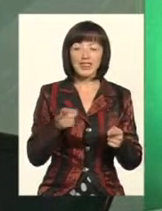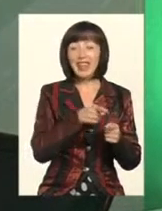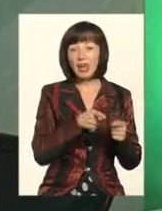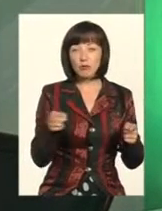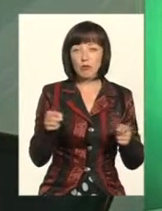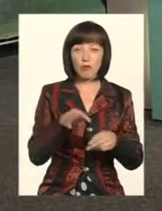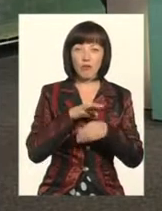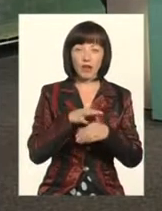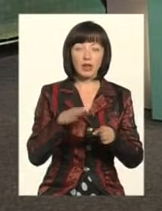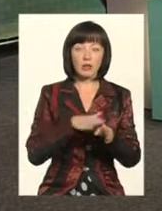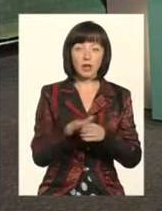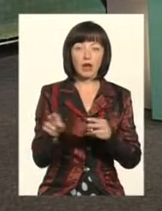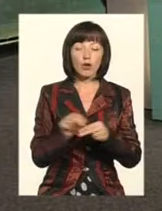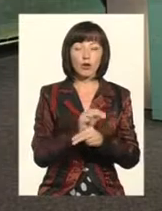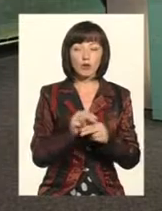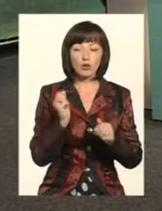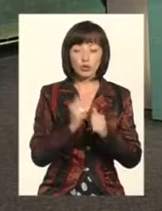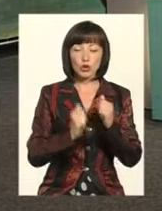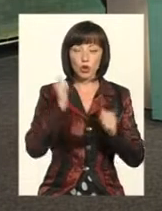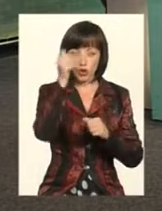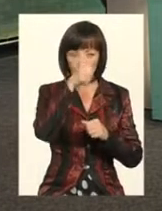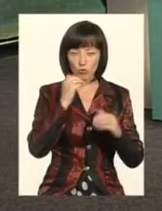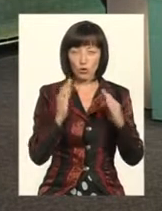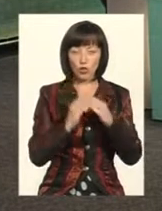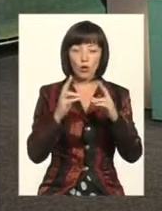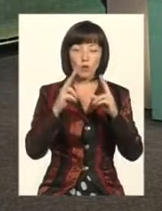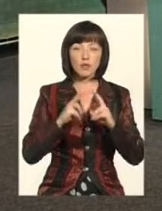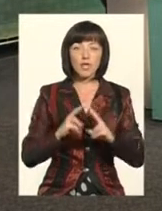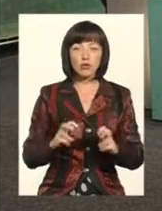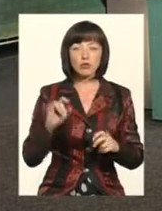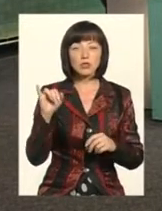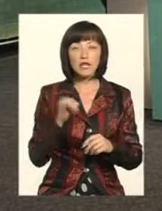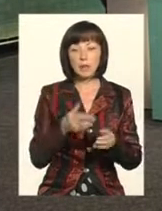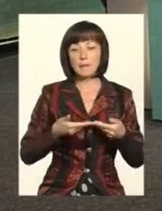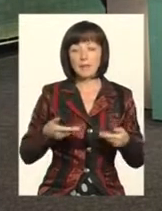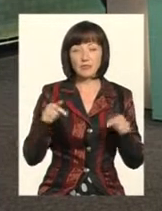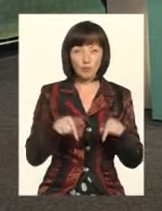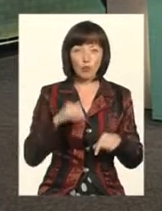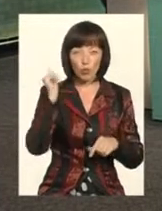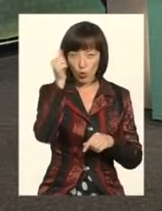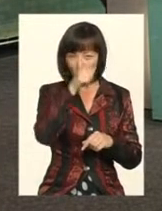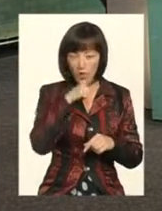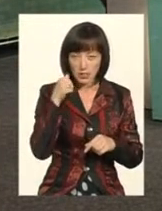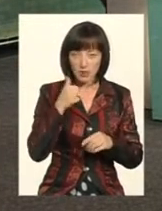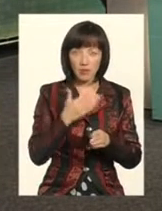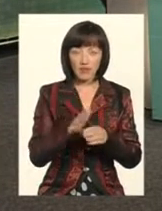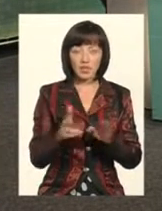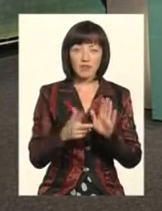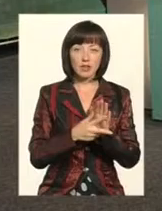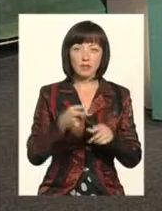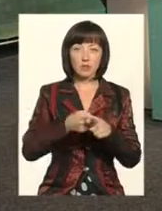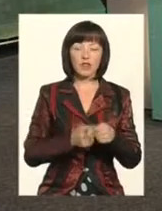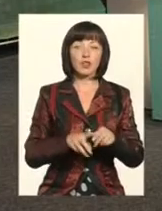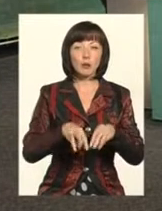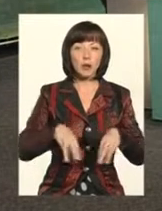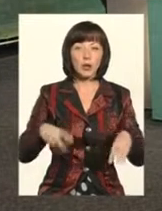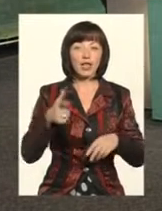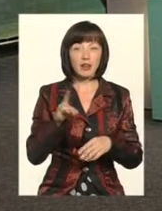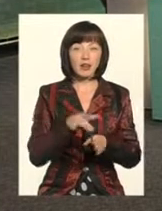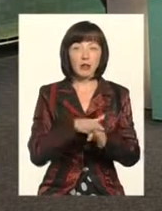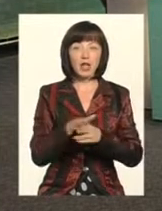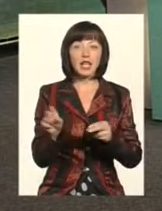проведення капітального ремонту. Щорічно будинки обстежуються, і ми в цьому році виділили 8,5 мільйонів гривень